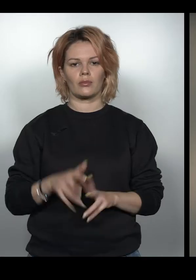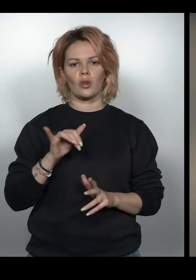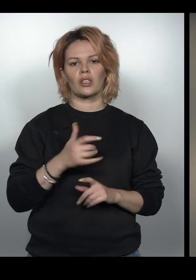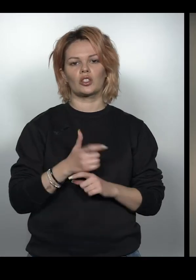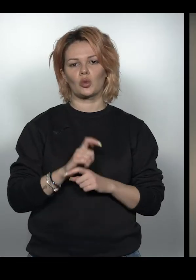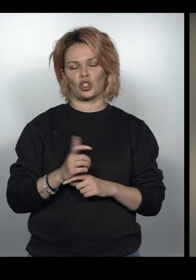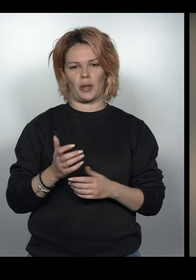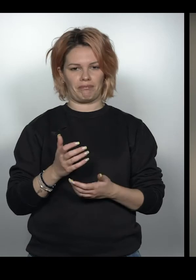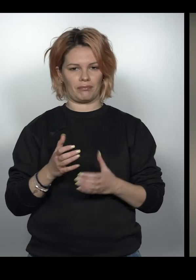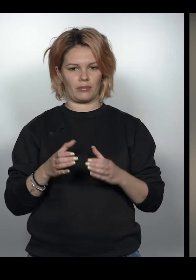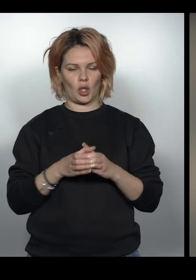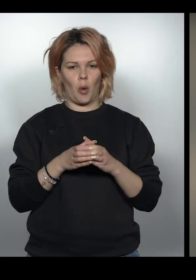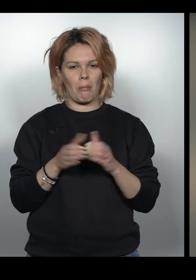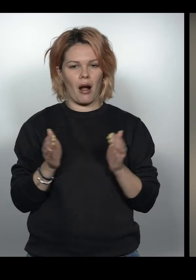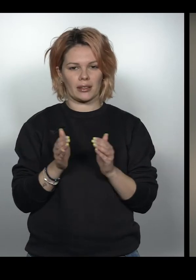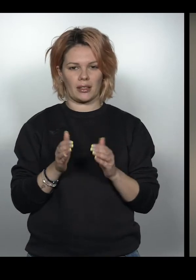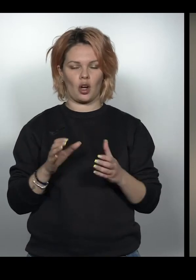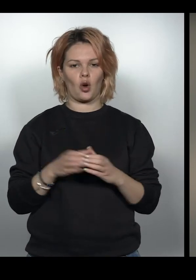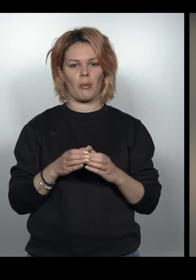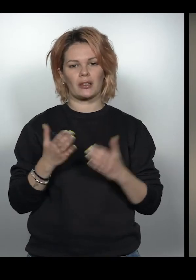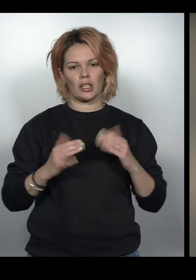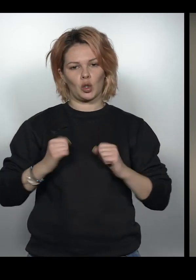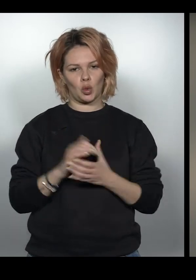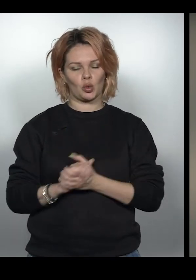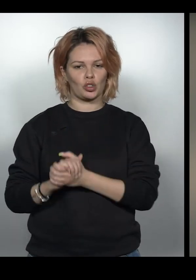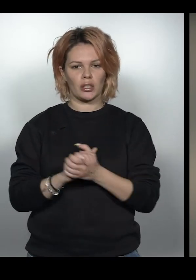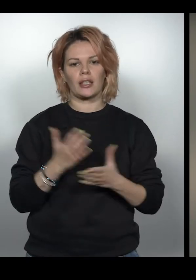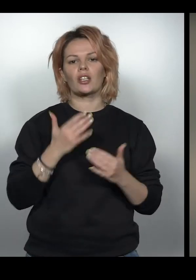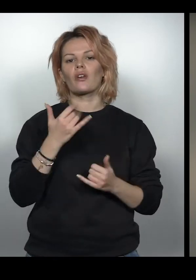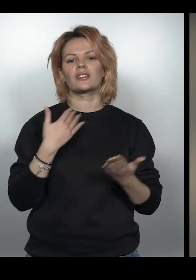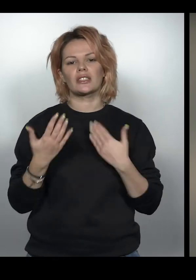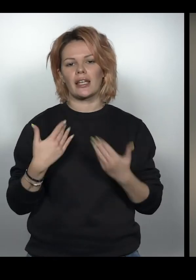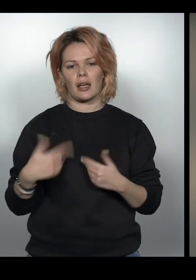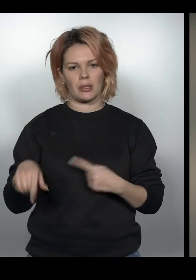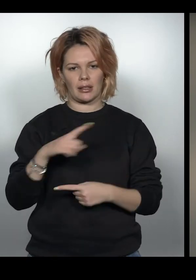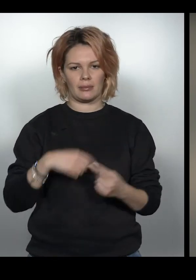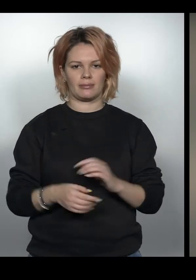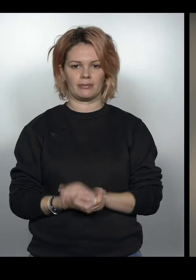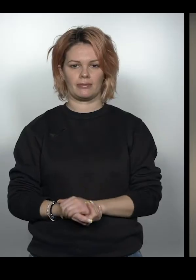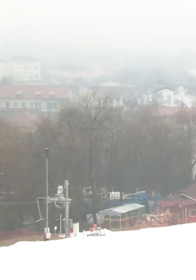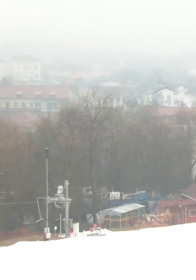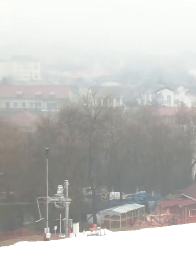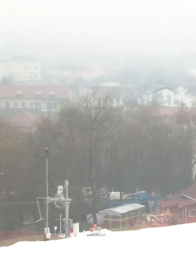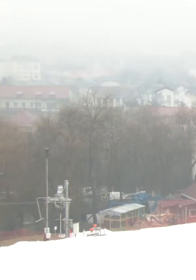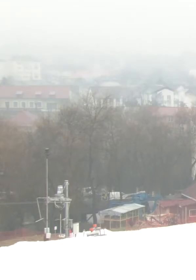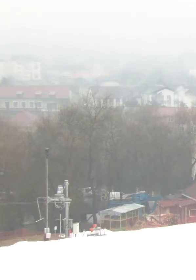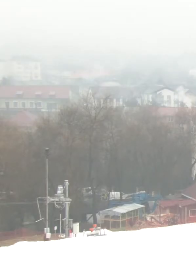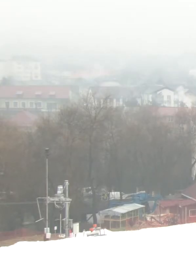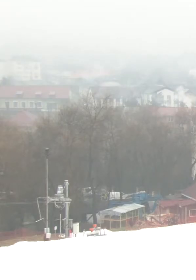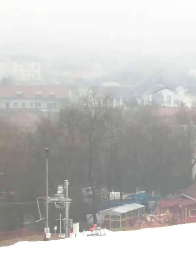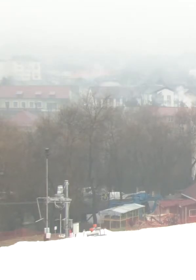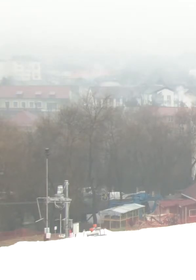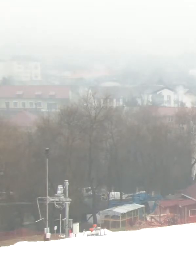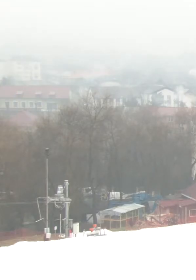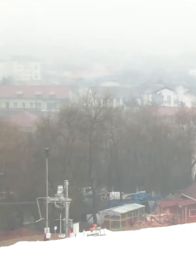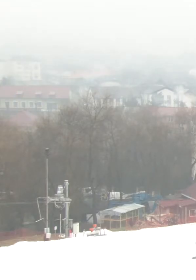У вас дуже компактна команда, дуже, напевно, дружня. Розкажи, будь ласка, які у вас взаємини? Нас у